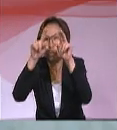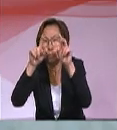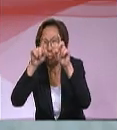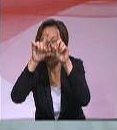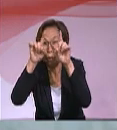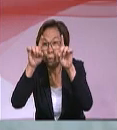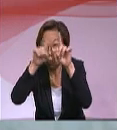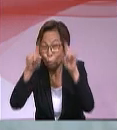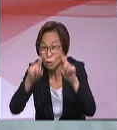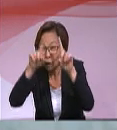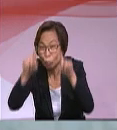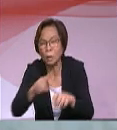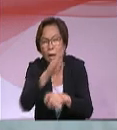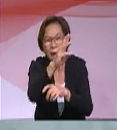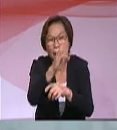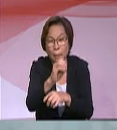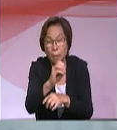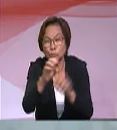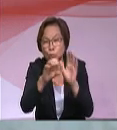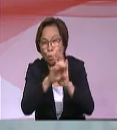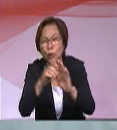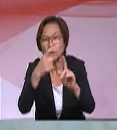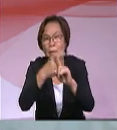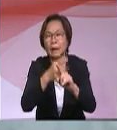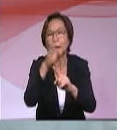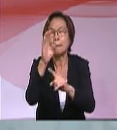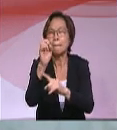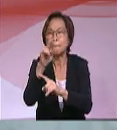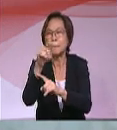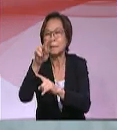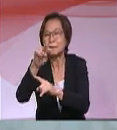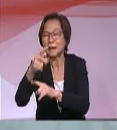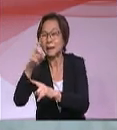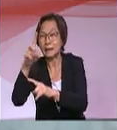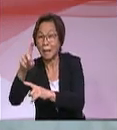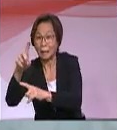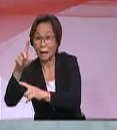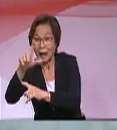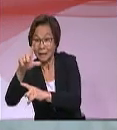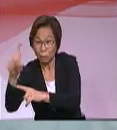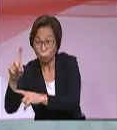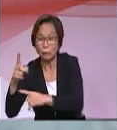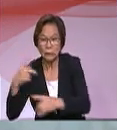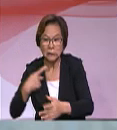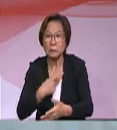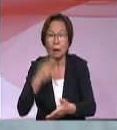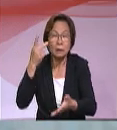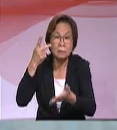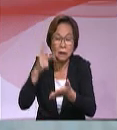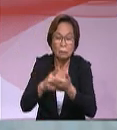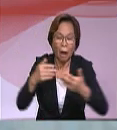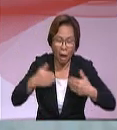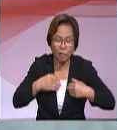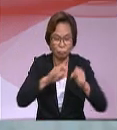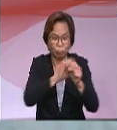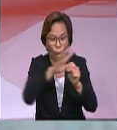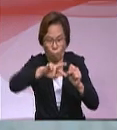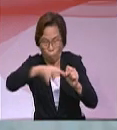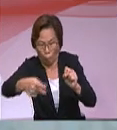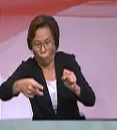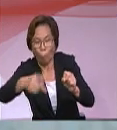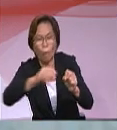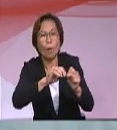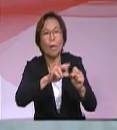60 sampel daripada kluster Benteng Lahadatu, kita telah kenal pasti juga ada mutasi iaitu